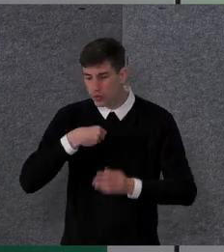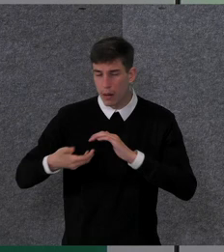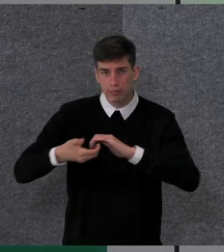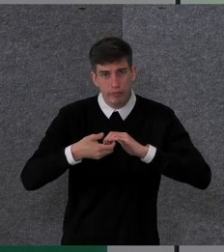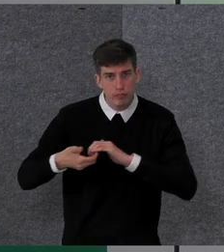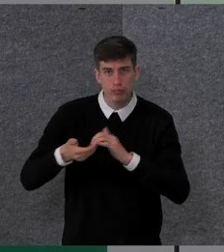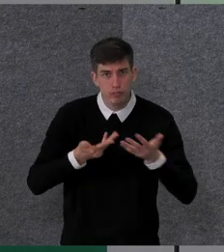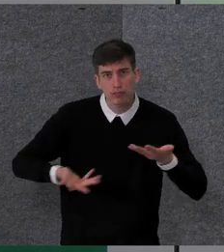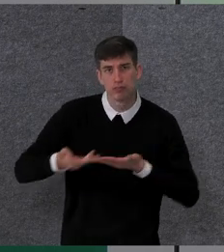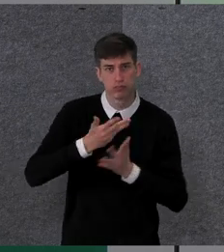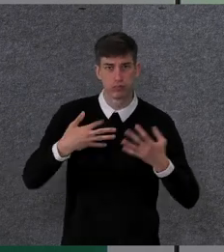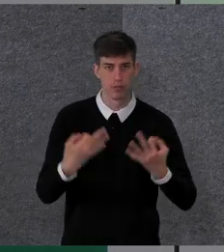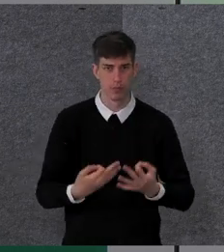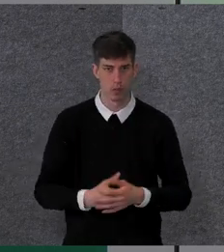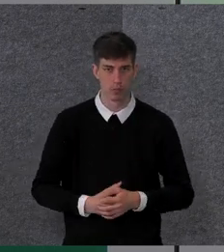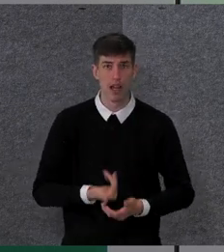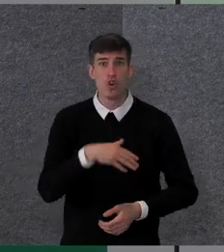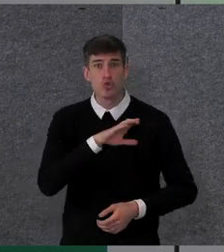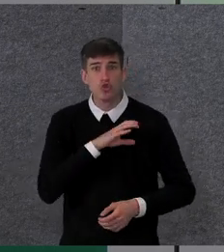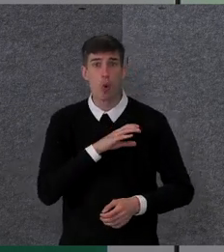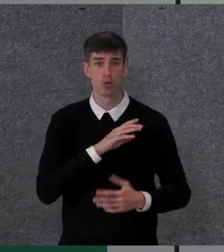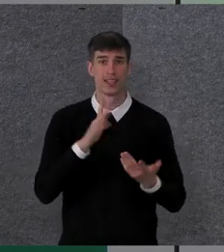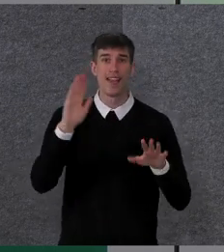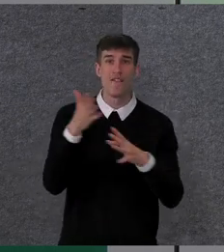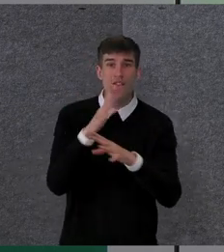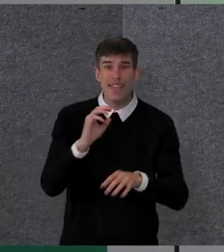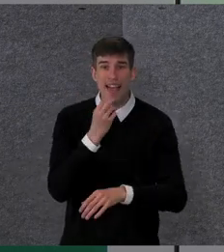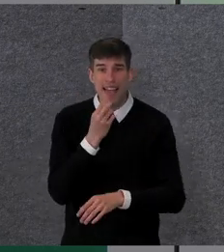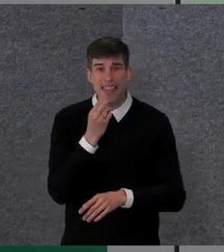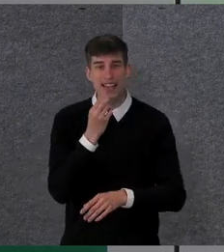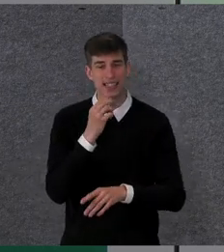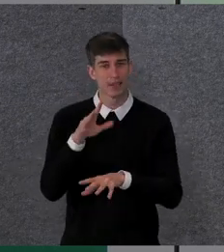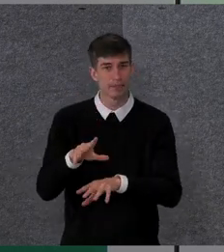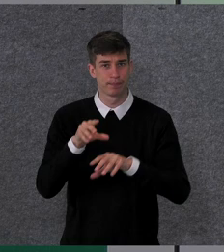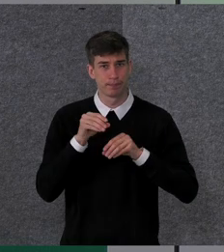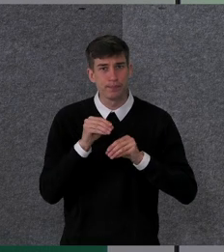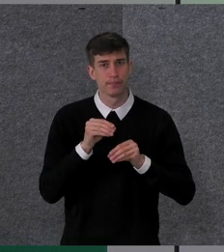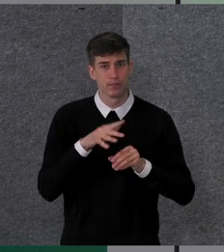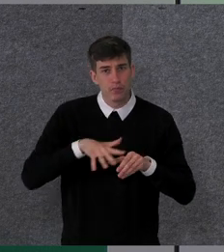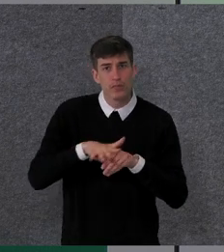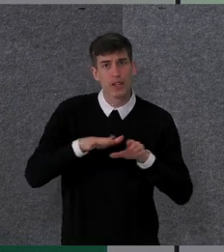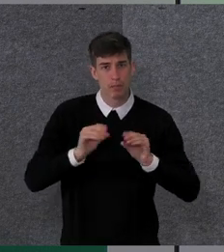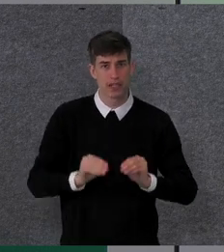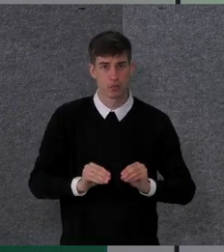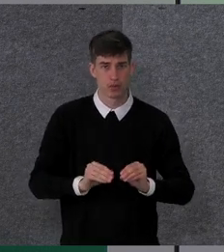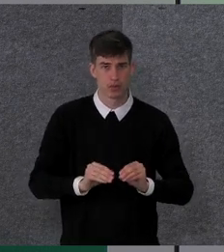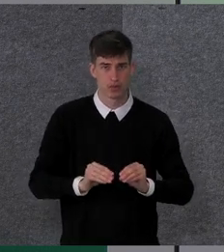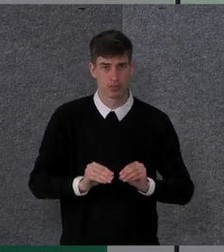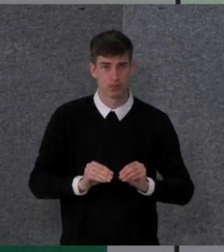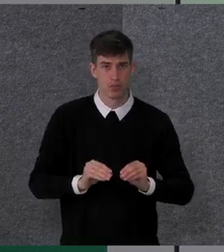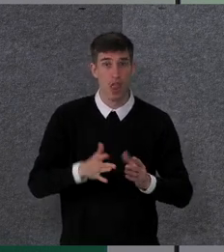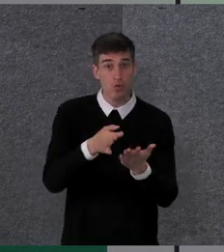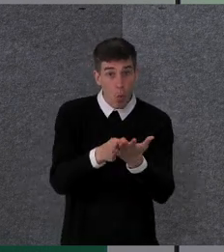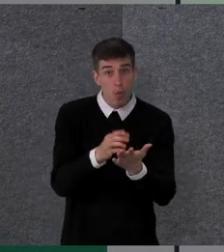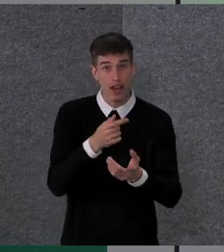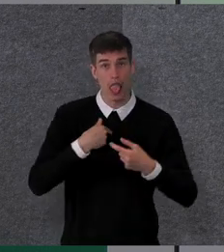müssen Möglichkeiten schaffen, wie Windenergieparks auch dafür sorgen, dass in der Kommune Geld ankommt. Und